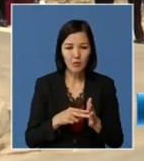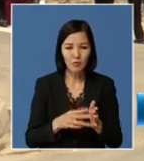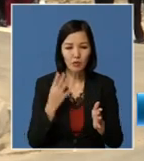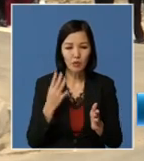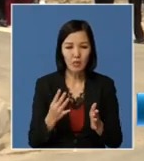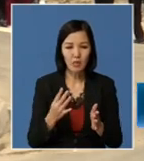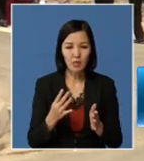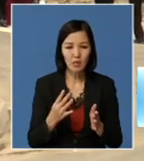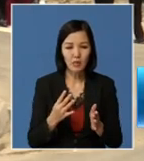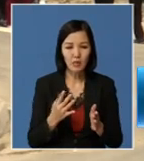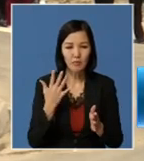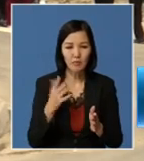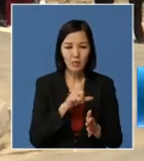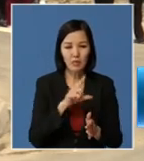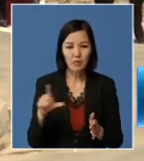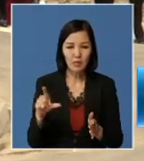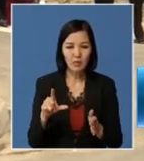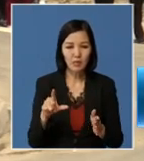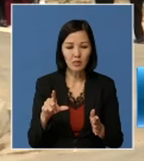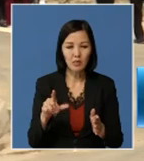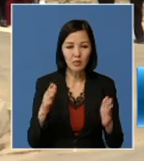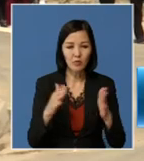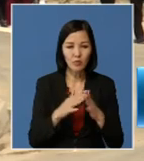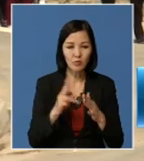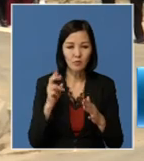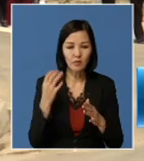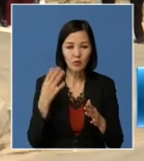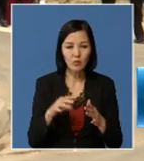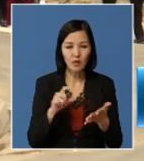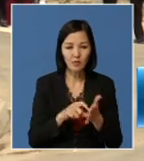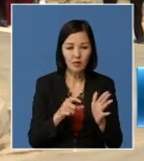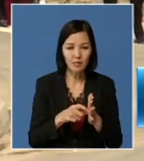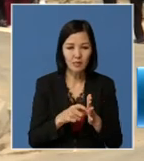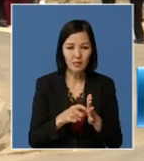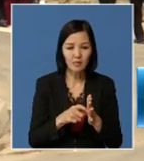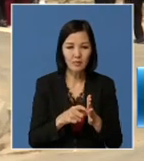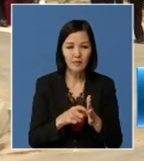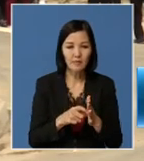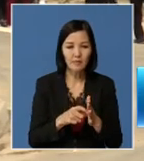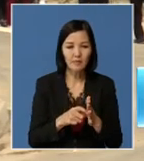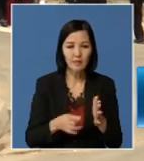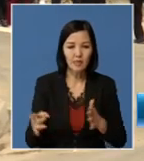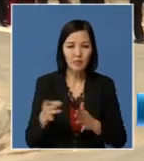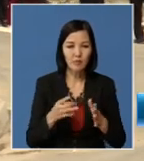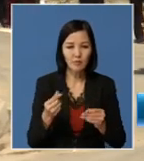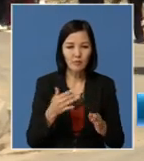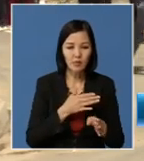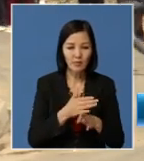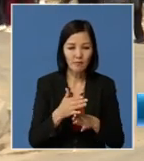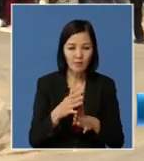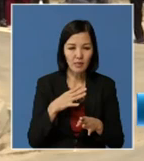4 5-этажных жилых дома на 240 квартир. Средства из республиканского бюджета уже